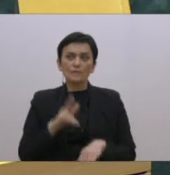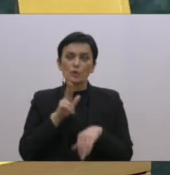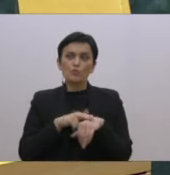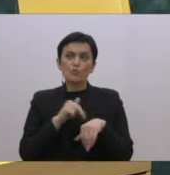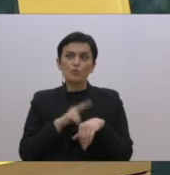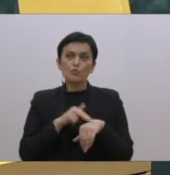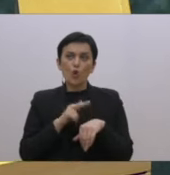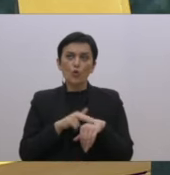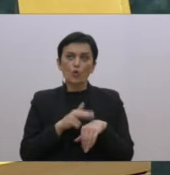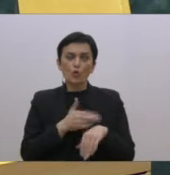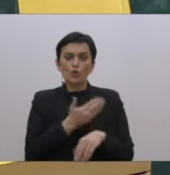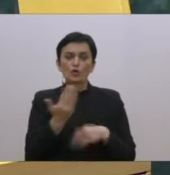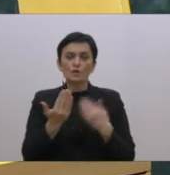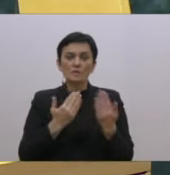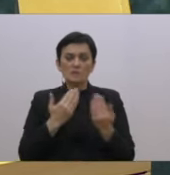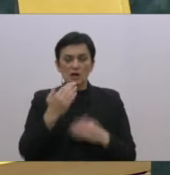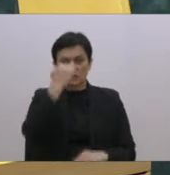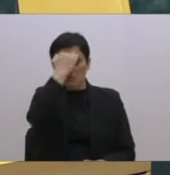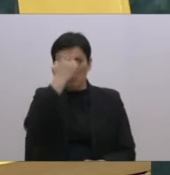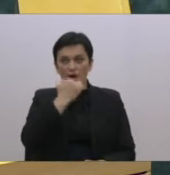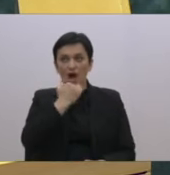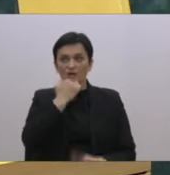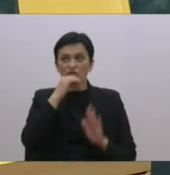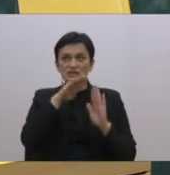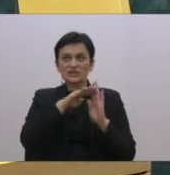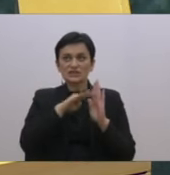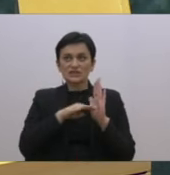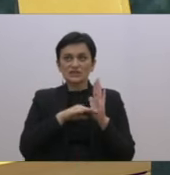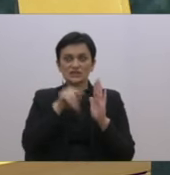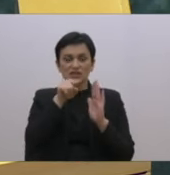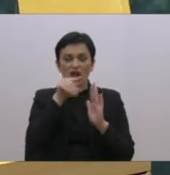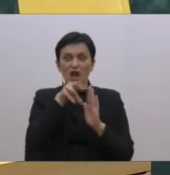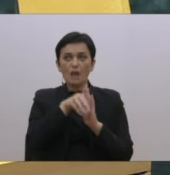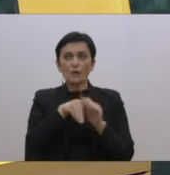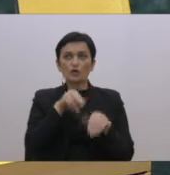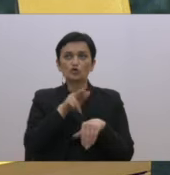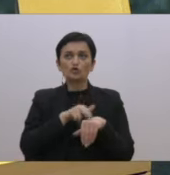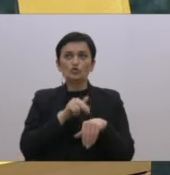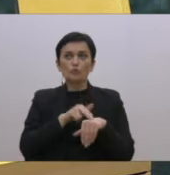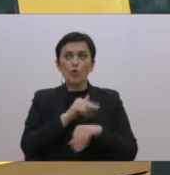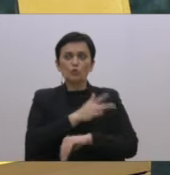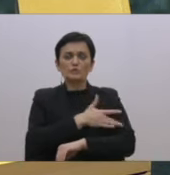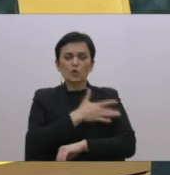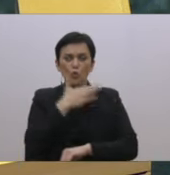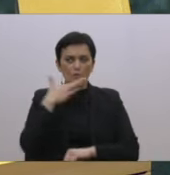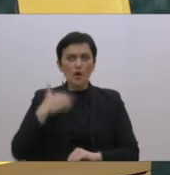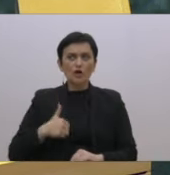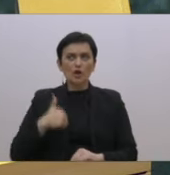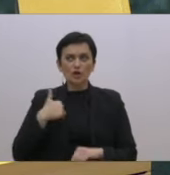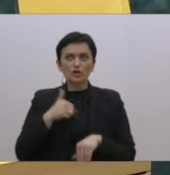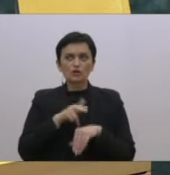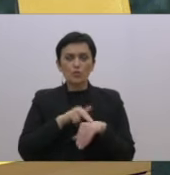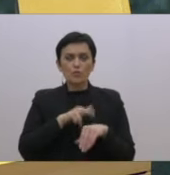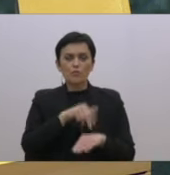პოლიციელების მიმართ მადლობით. სისტემაში თვითონ პოლიციაში მსახურობს ძალიან ბევრი ღირსეული